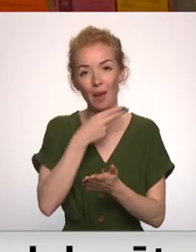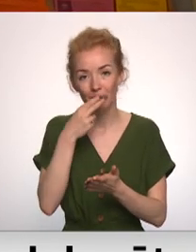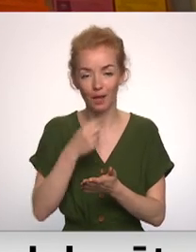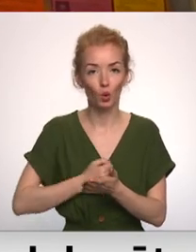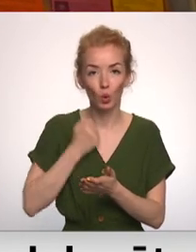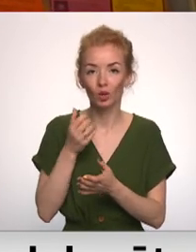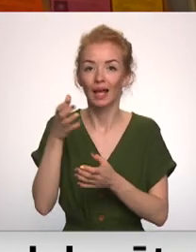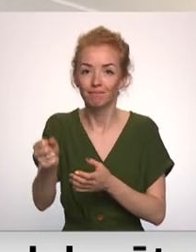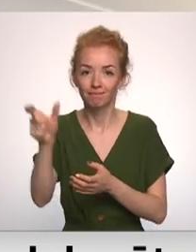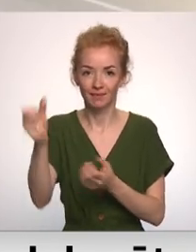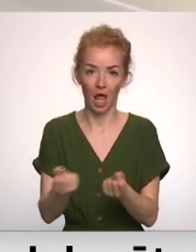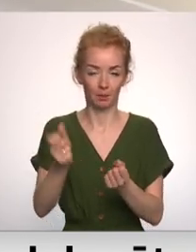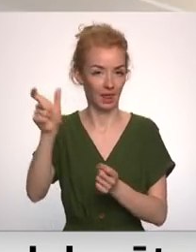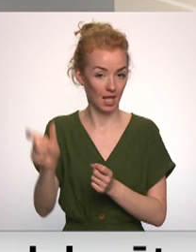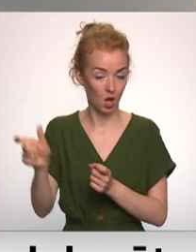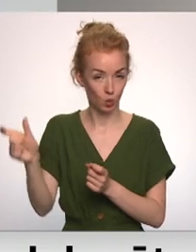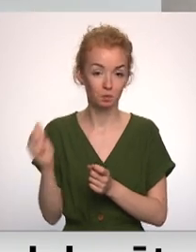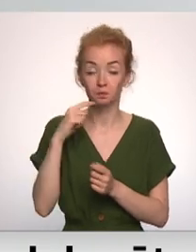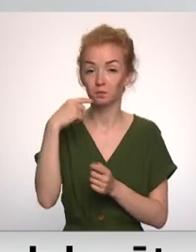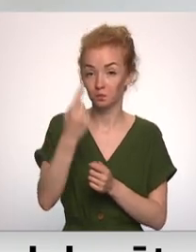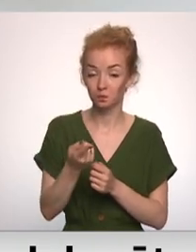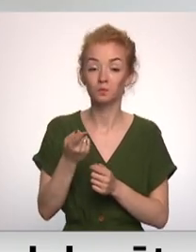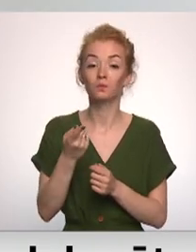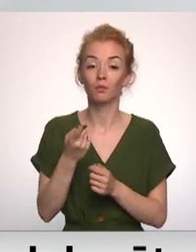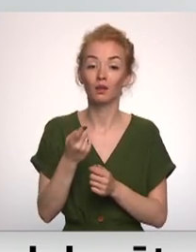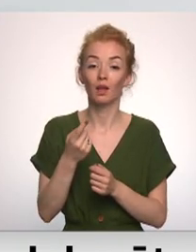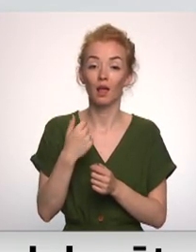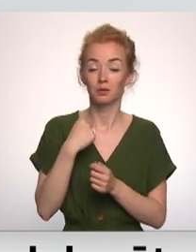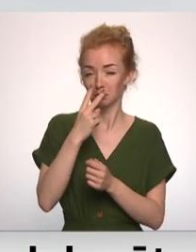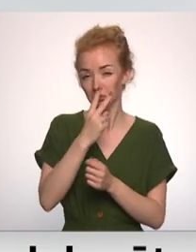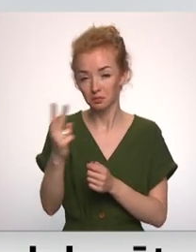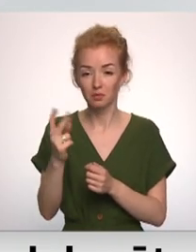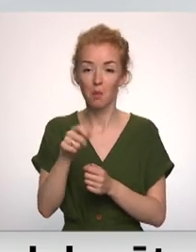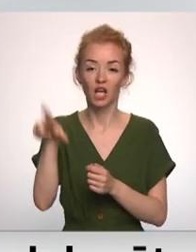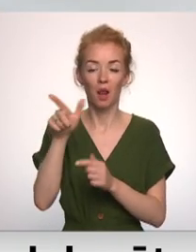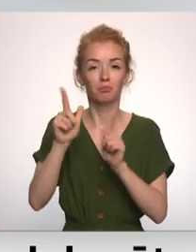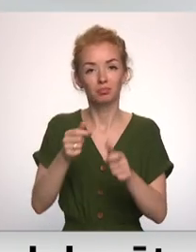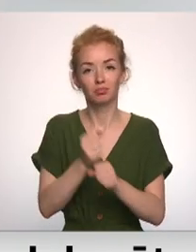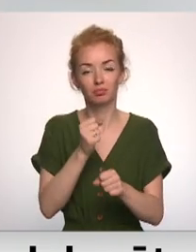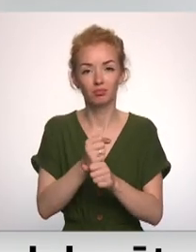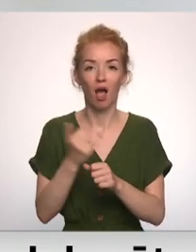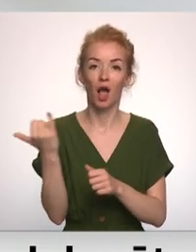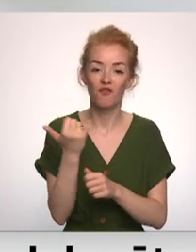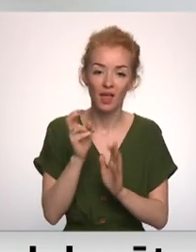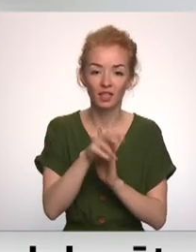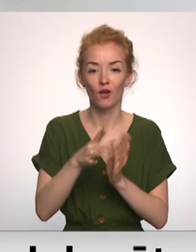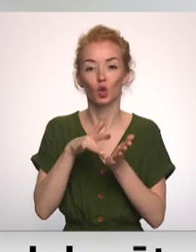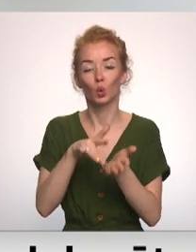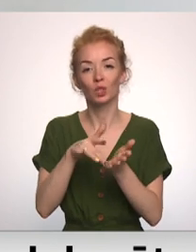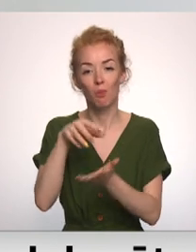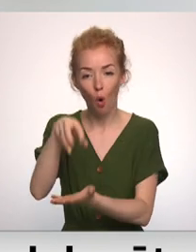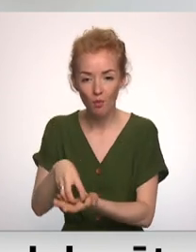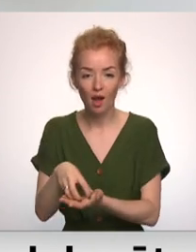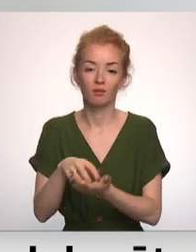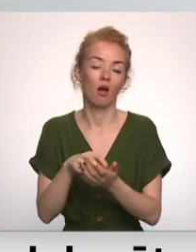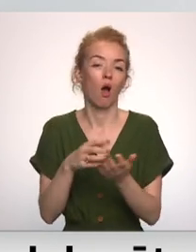palīdzību ražas vākšanā. Tā skatīsies, ka viņi pārsvarā labāk grib kaut kur kafēnīcā vai kaut kāda turismu tur objektā vai kaut kur citur, nu,